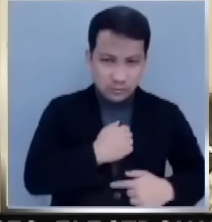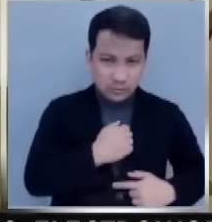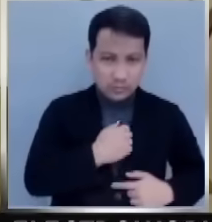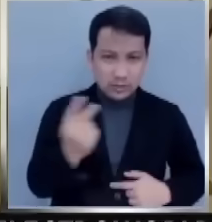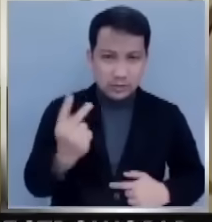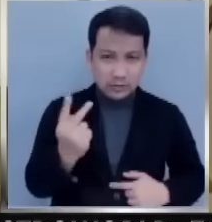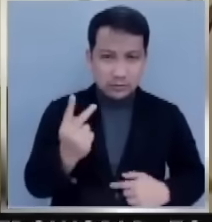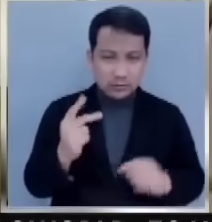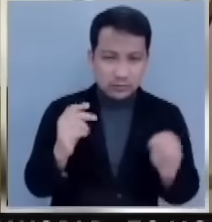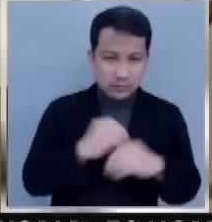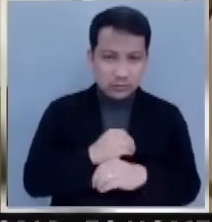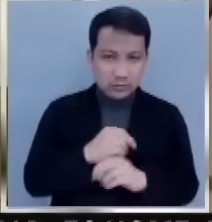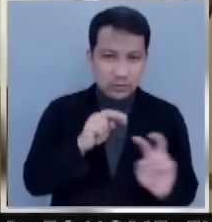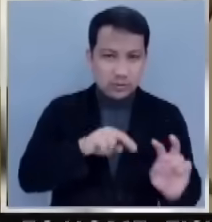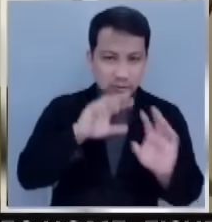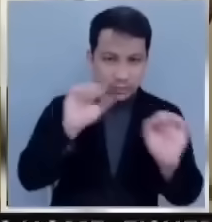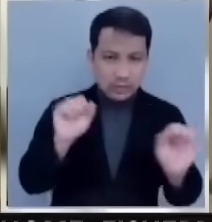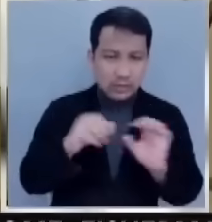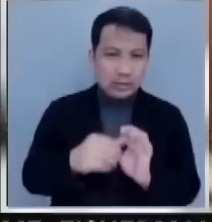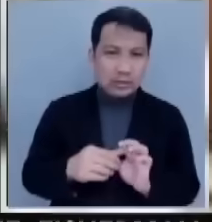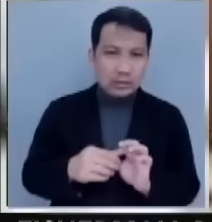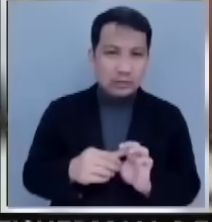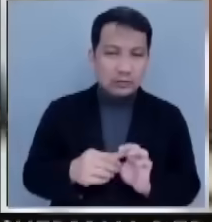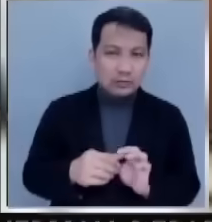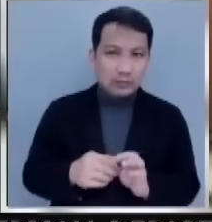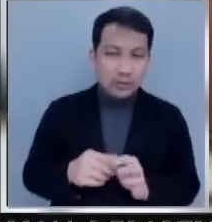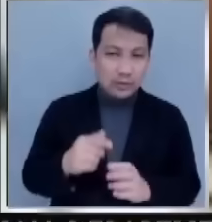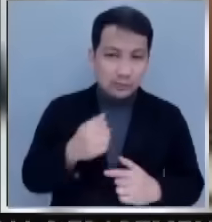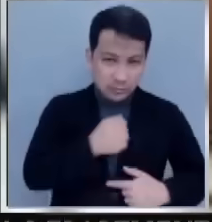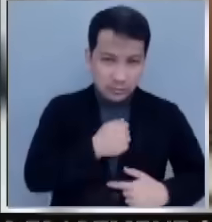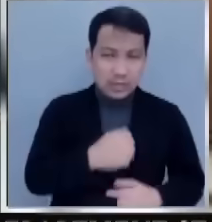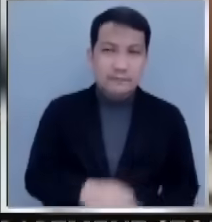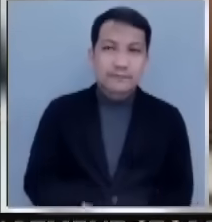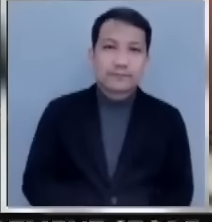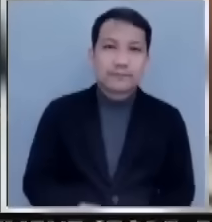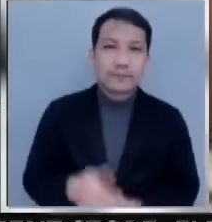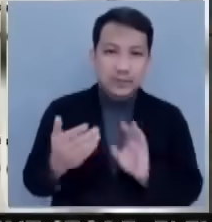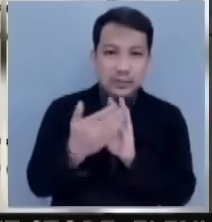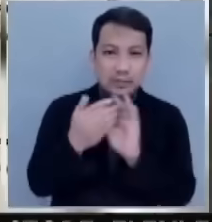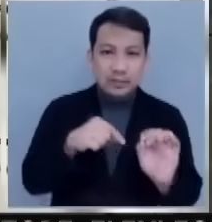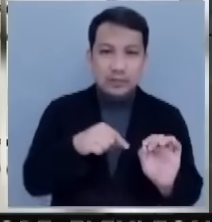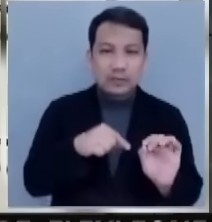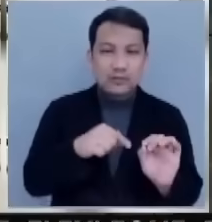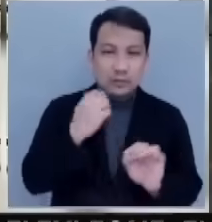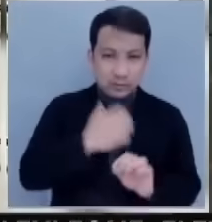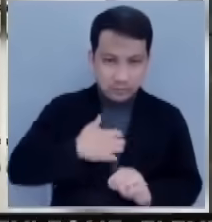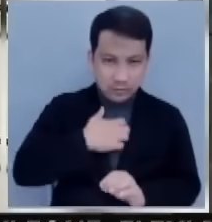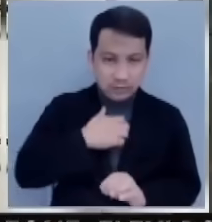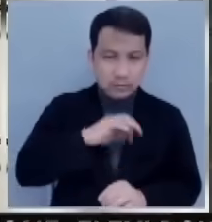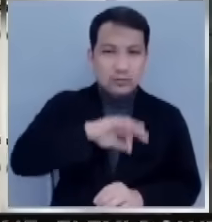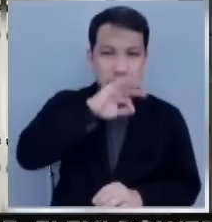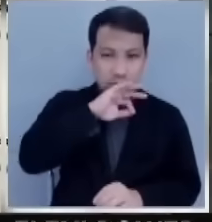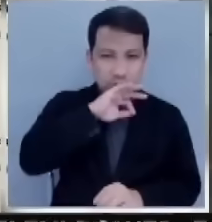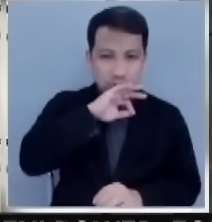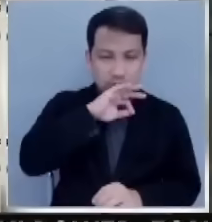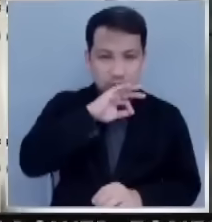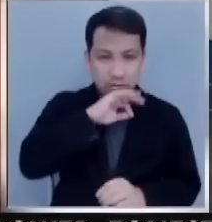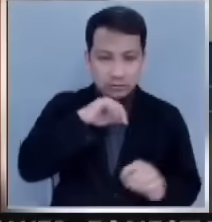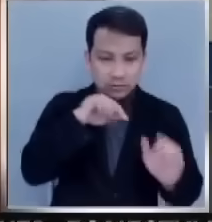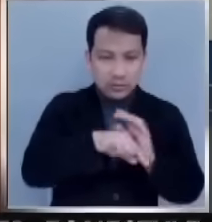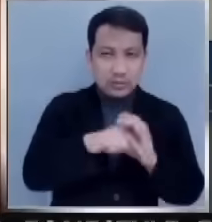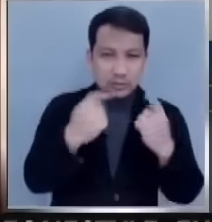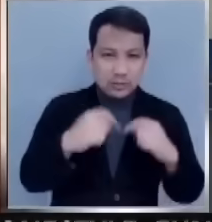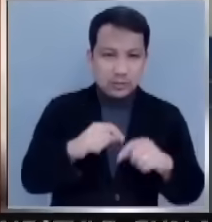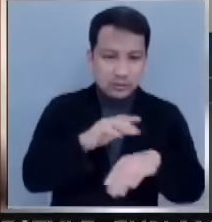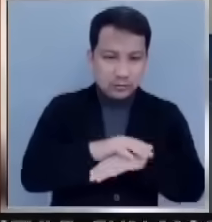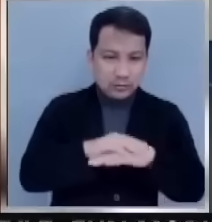opisinang itinuro sa amin ng mga gwardiya dito. Nahaharap ang mga sospek sa reklamong frustrated at attempted homicide, grave threat